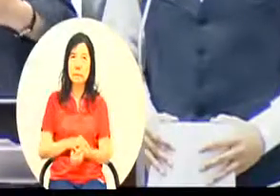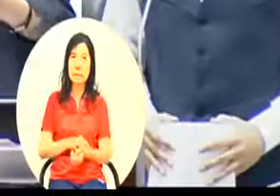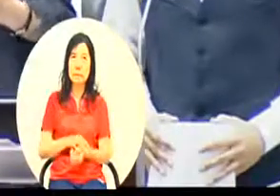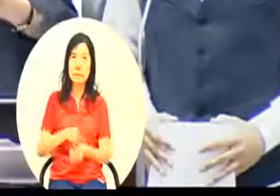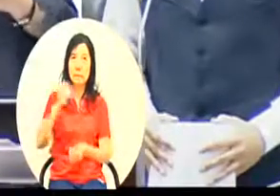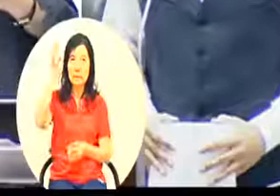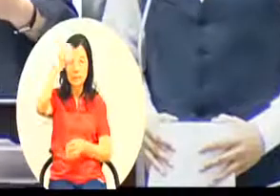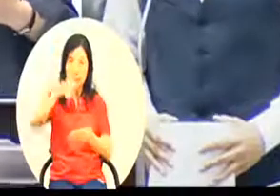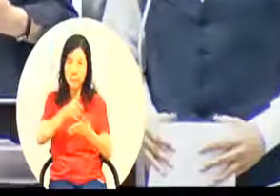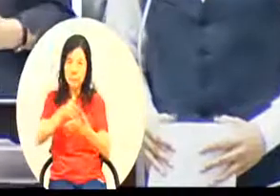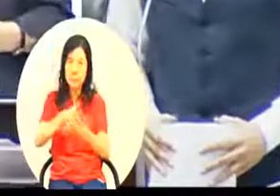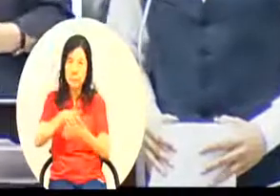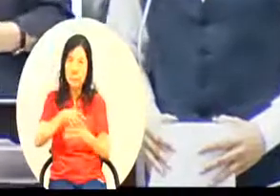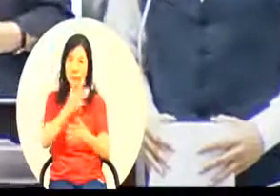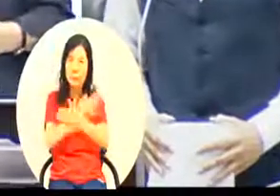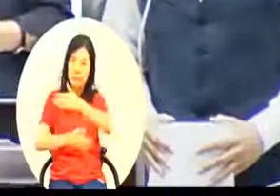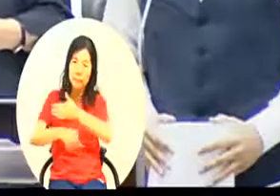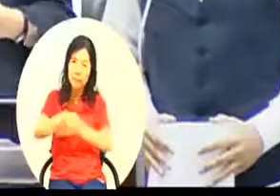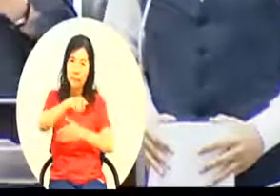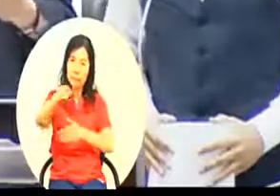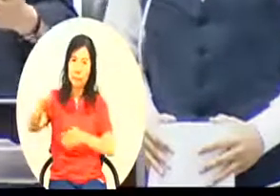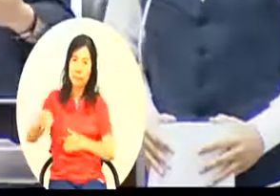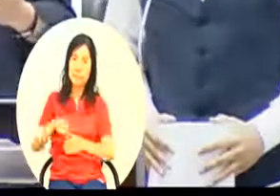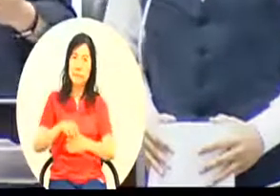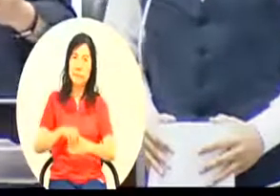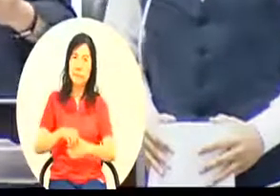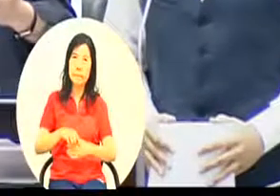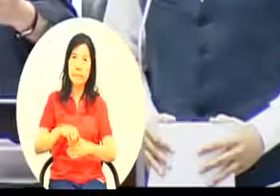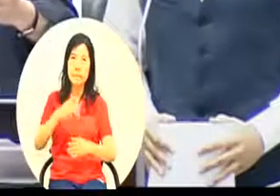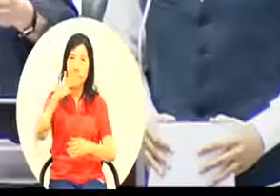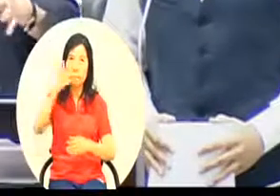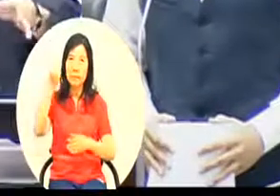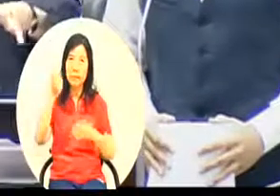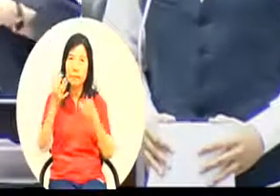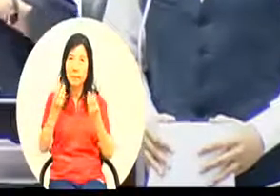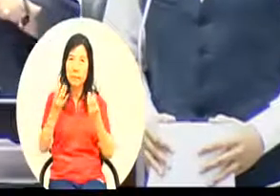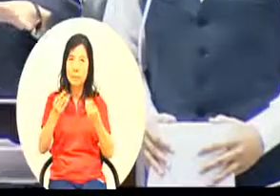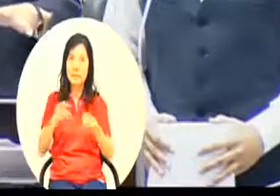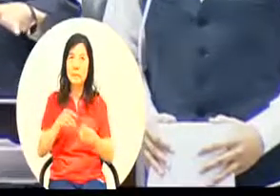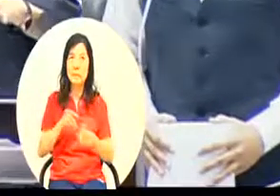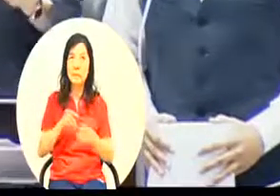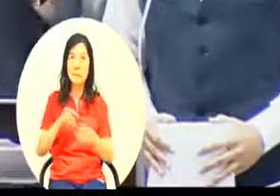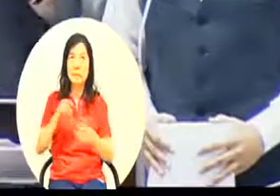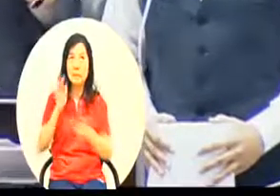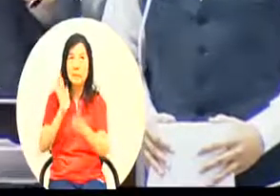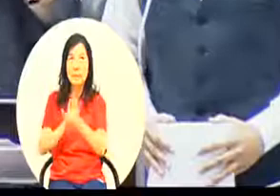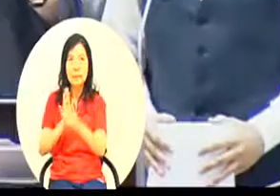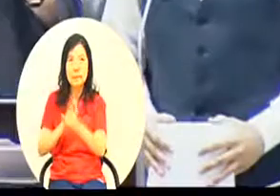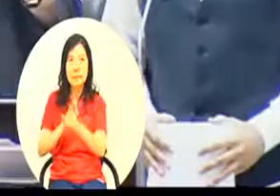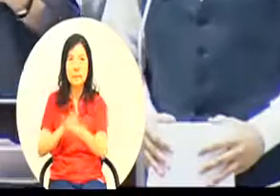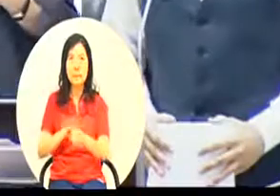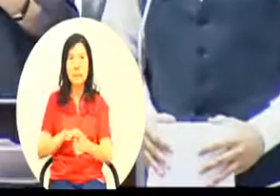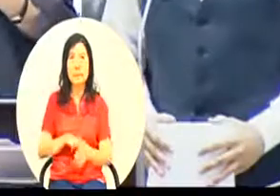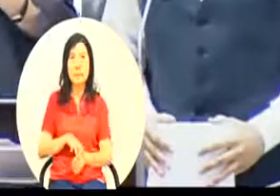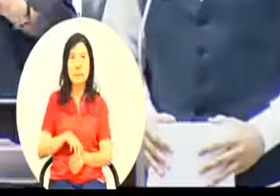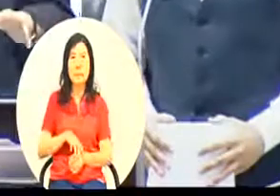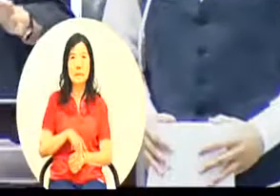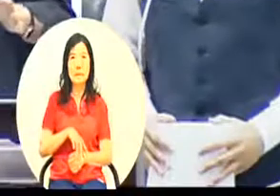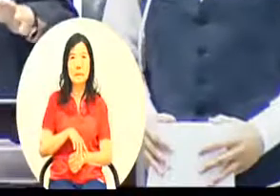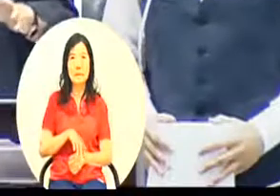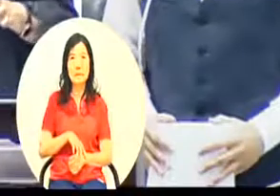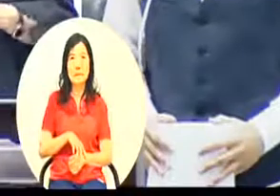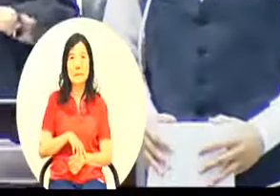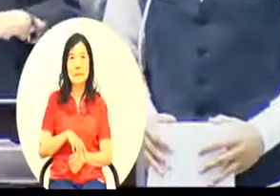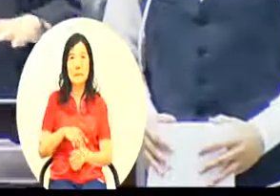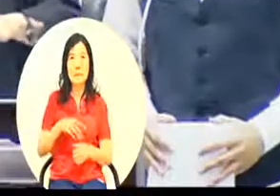老弱身心障碍者不方便的人，我怎么样子给他们大家心中无